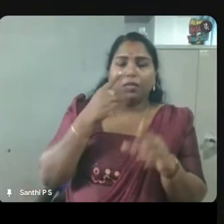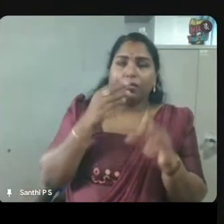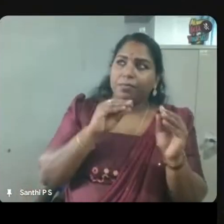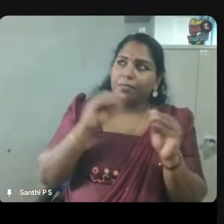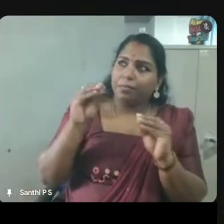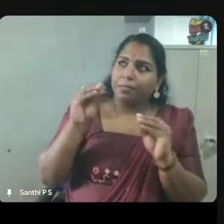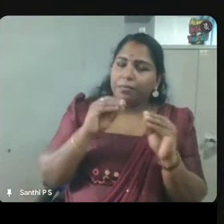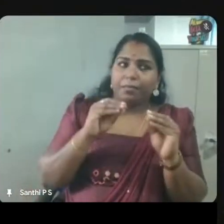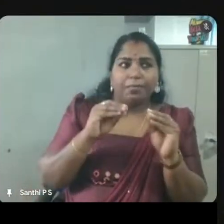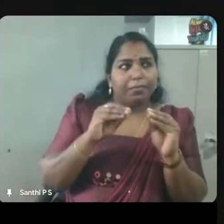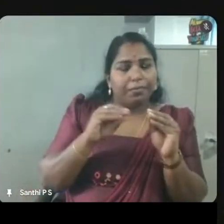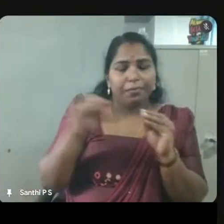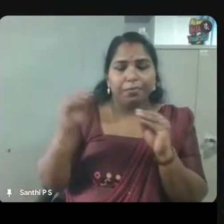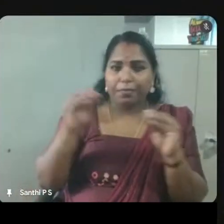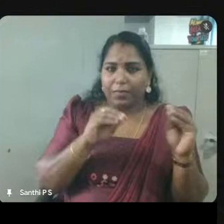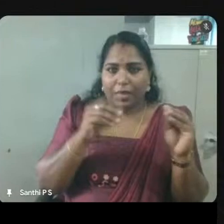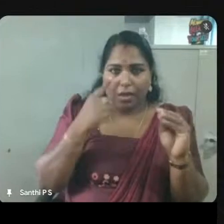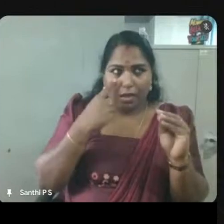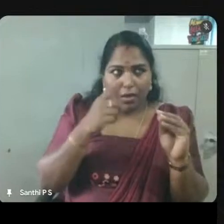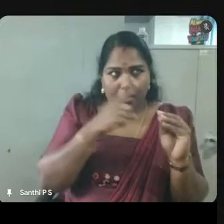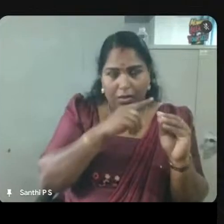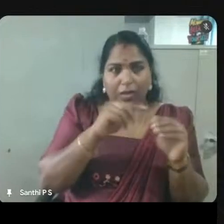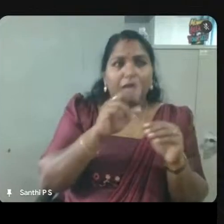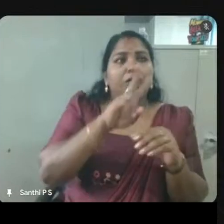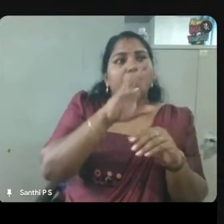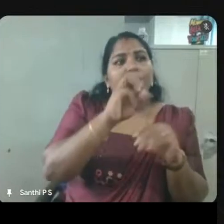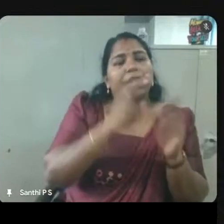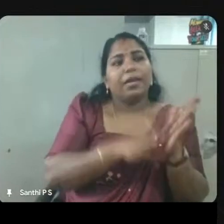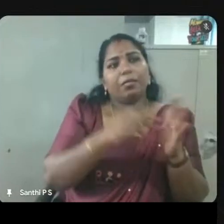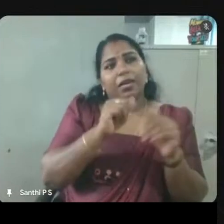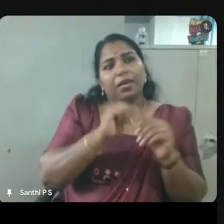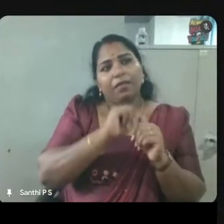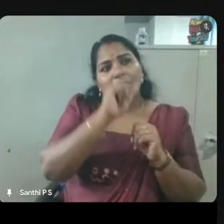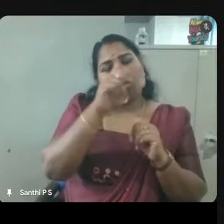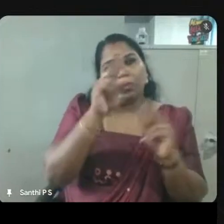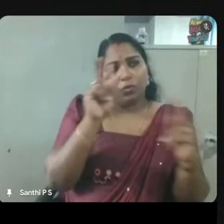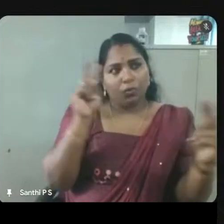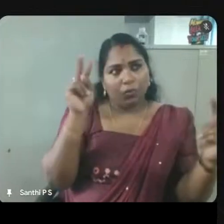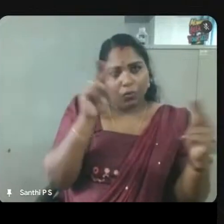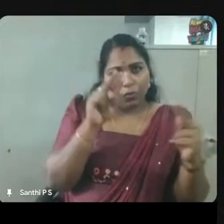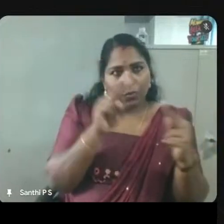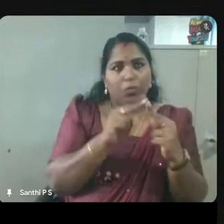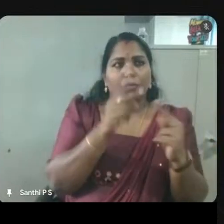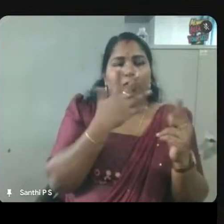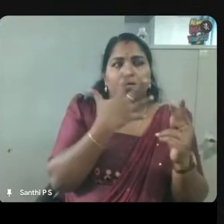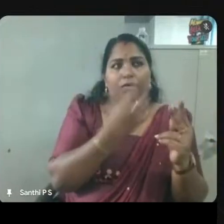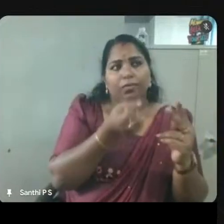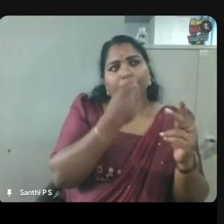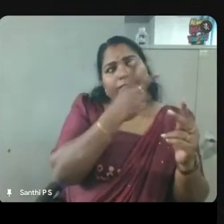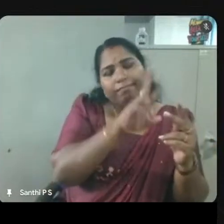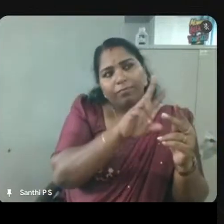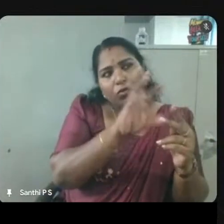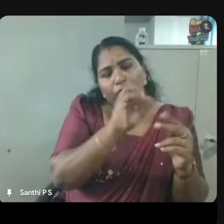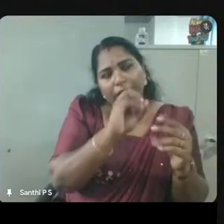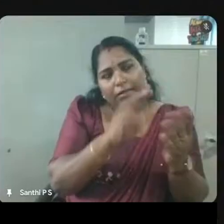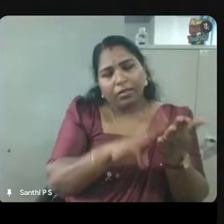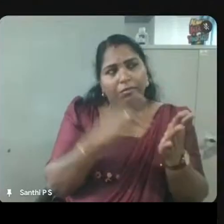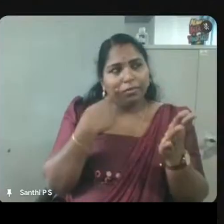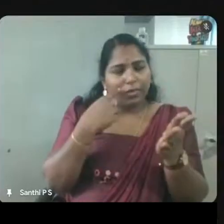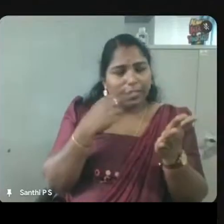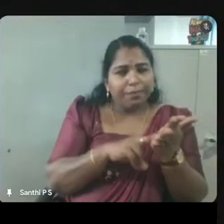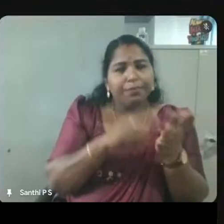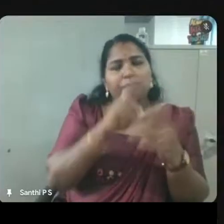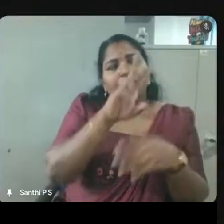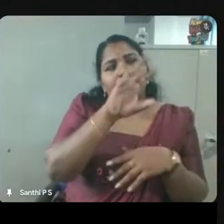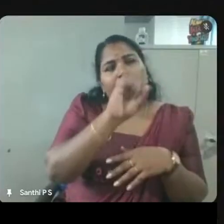ചെയ്യുന്നത് 20 അടി ദൂരത്തിലേക്ക് നോക്കുമ്പോഴാണ്. അതുകൊണ്ടാണ് നമ്മൾ 20 മിനിറ്റ് കൂടുമ്പോൾ 20 സെക്കൻഡ് നേരമെങ്കിലും ബ്രേക്ക് എടുത്ത് 20